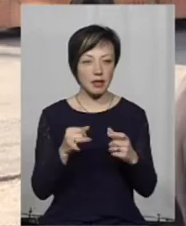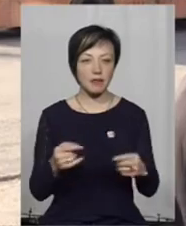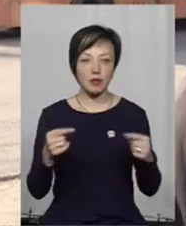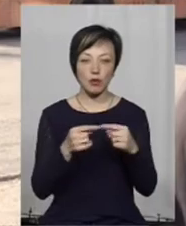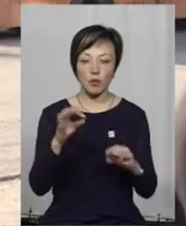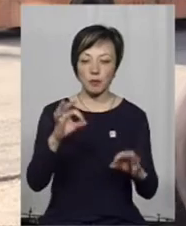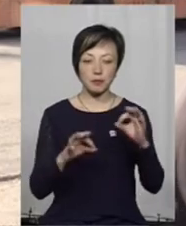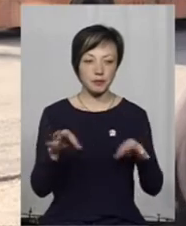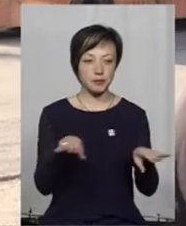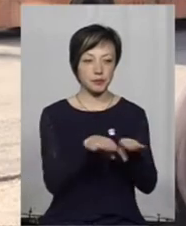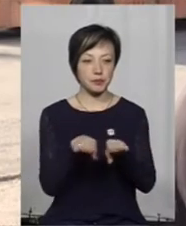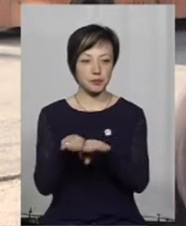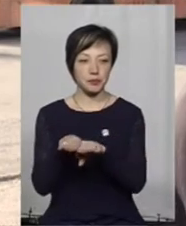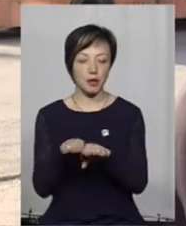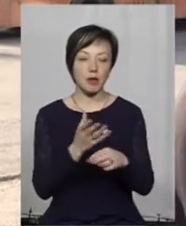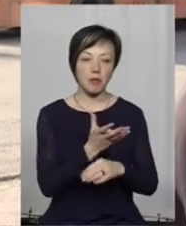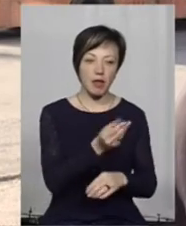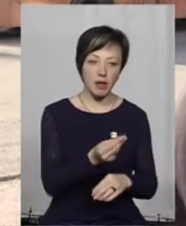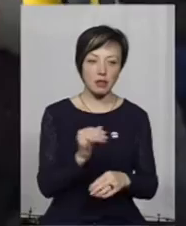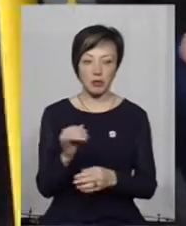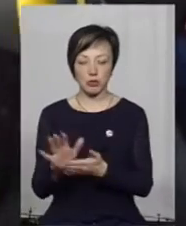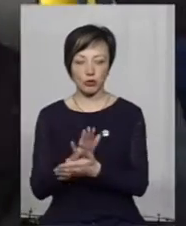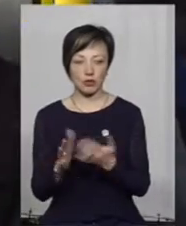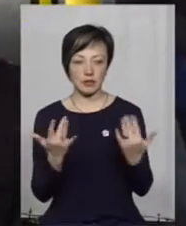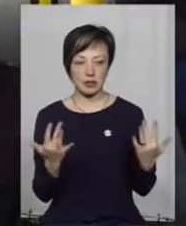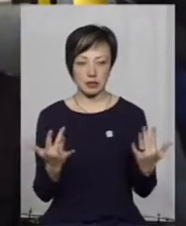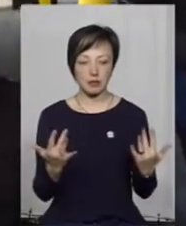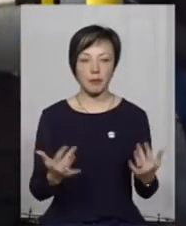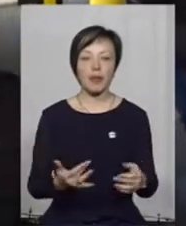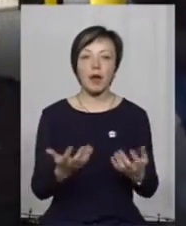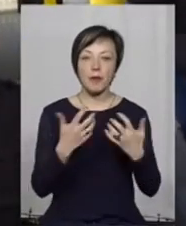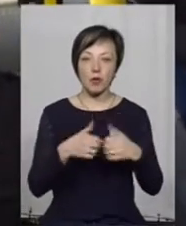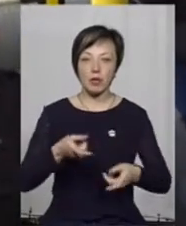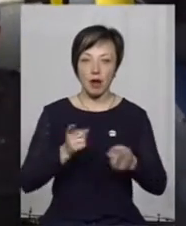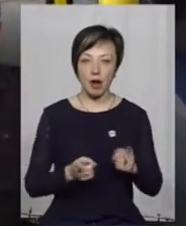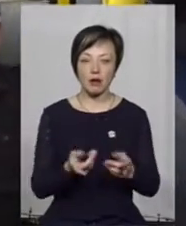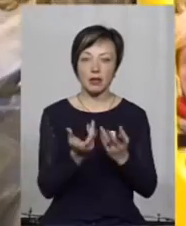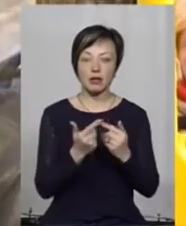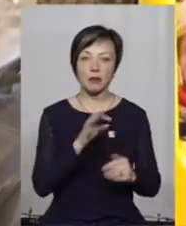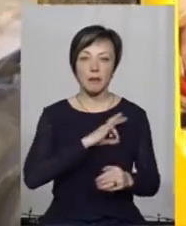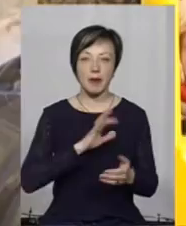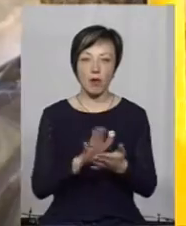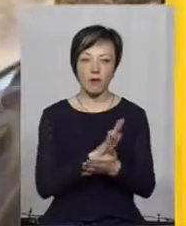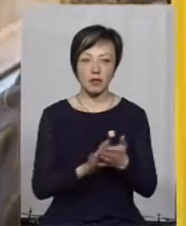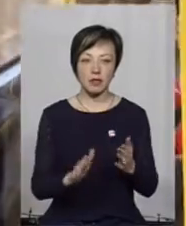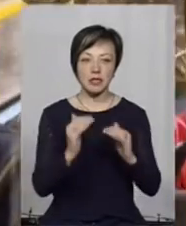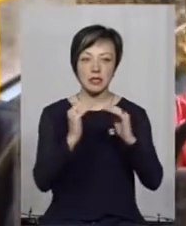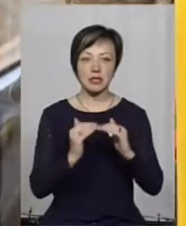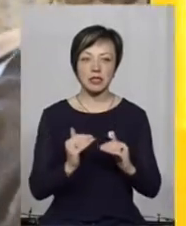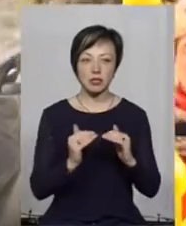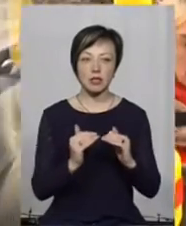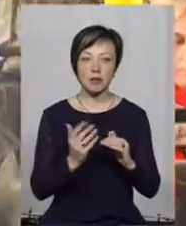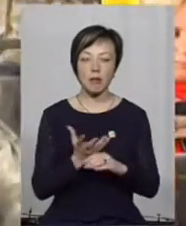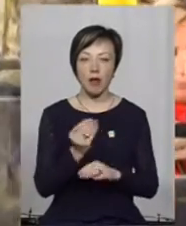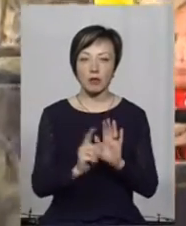коефіцієнт співвідношення, тобто платних до безкоштовних. Провести підрахунок реальної кількості пільговиків вирішили через зниження платного